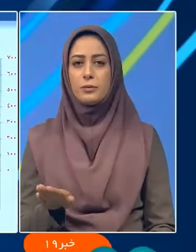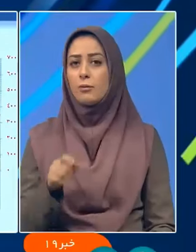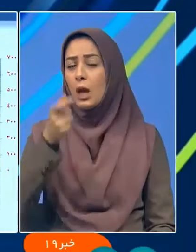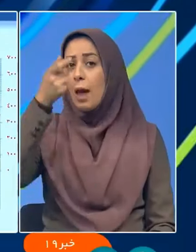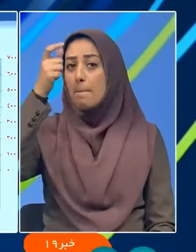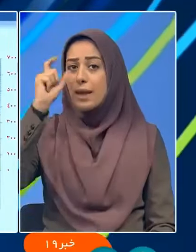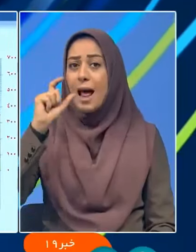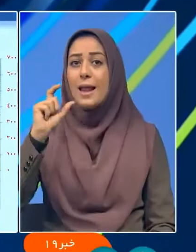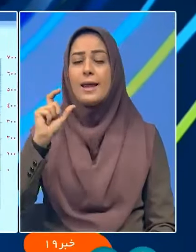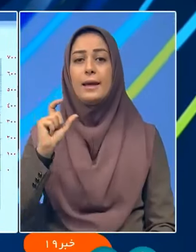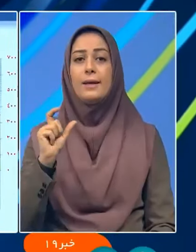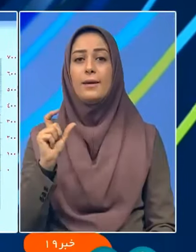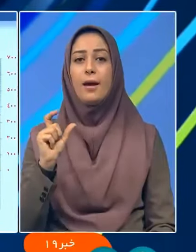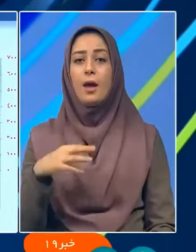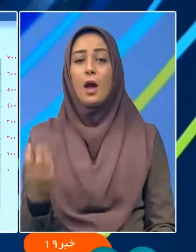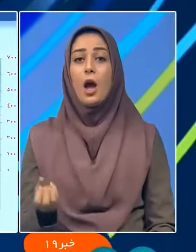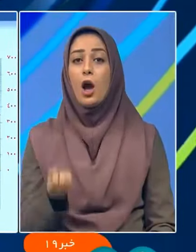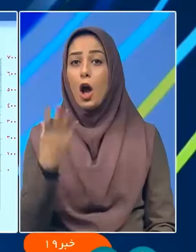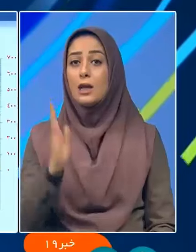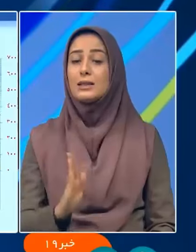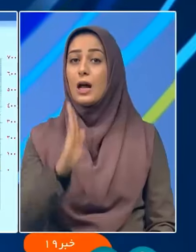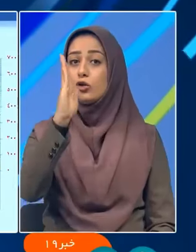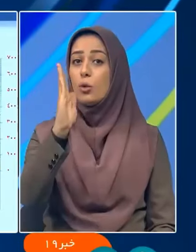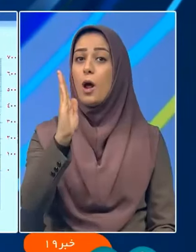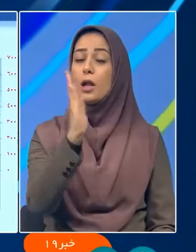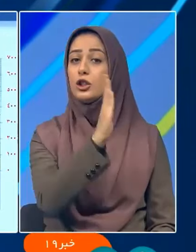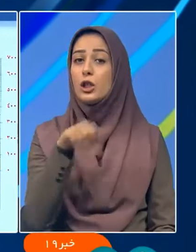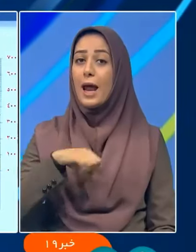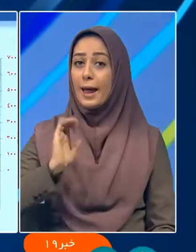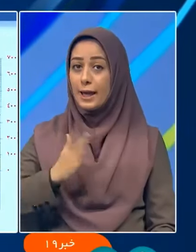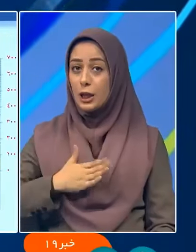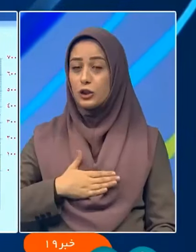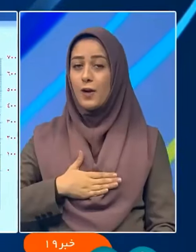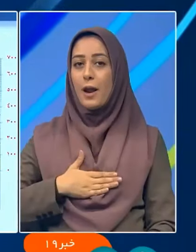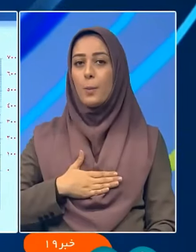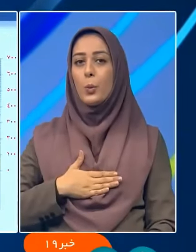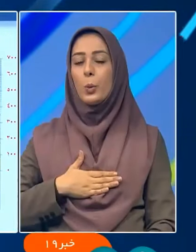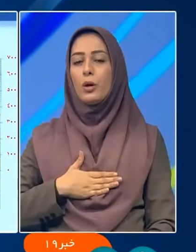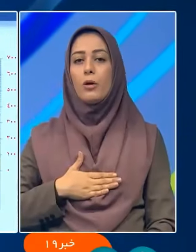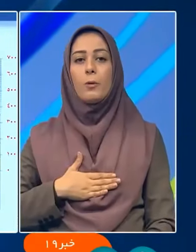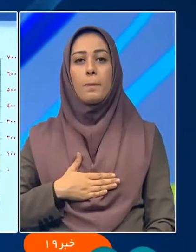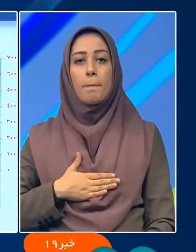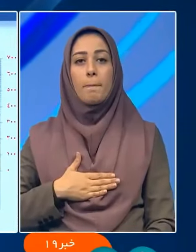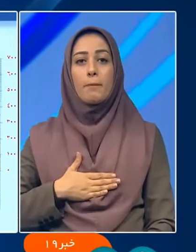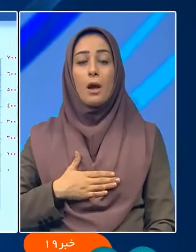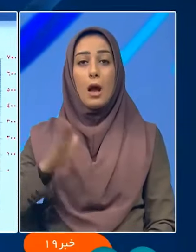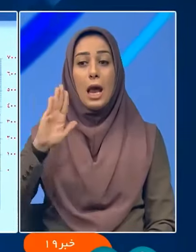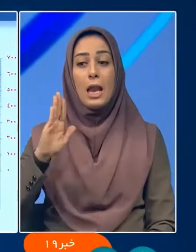به این که در واقع شبکه شمال شرق کشور در انتهای شبکه گازرسانی ما قرار